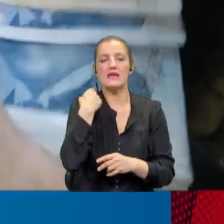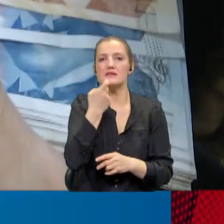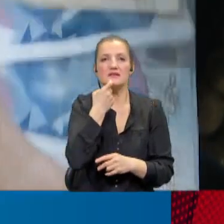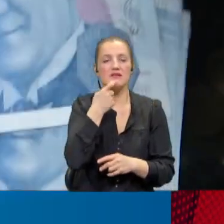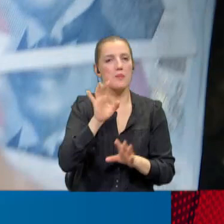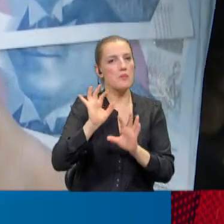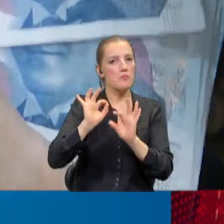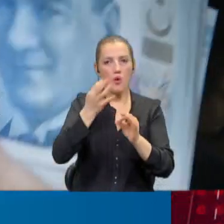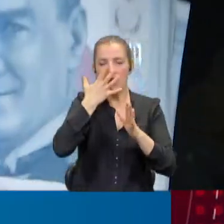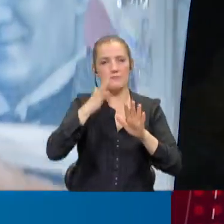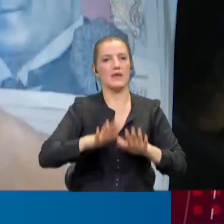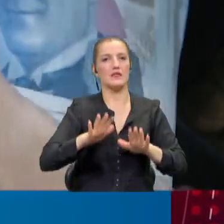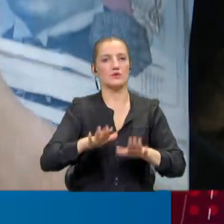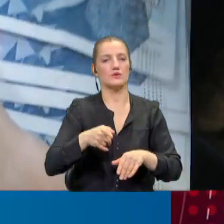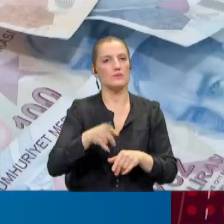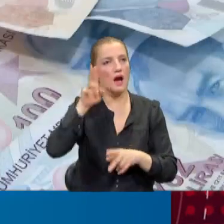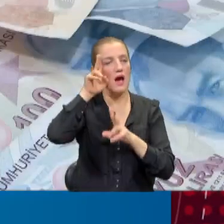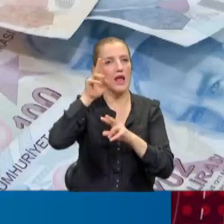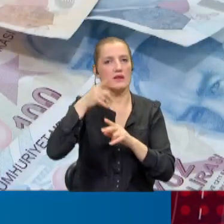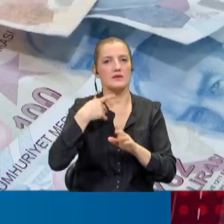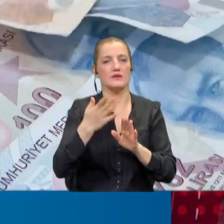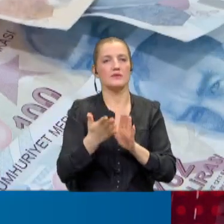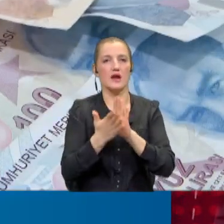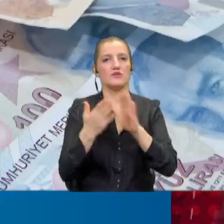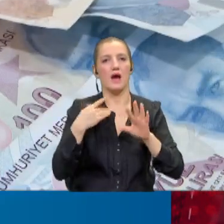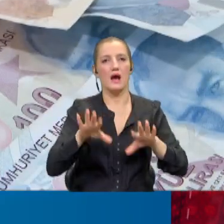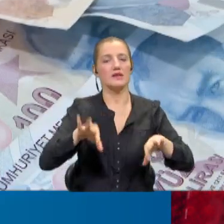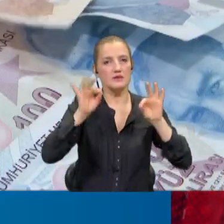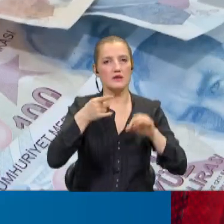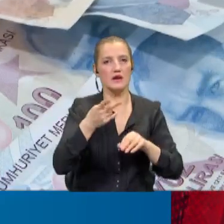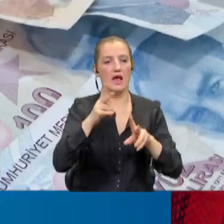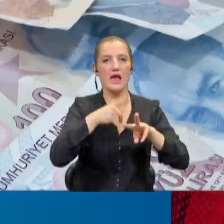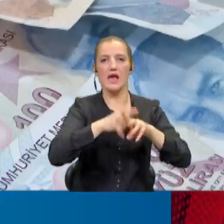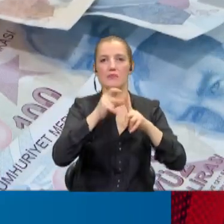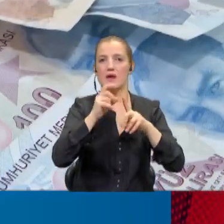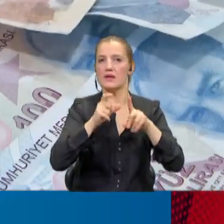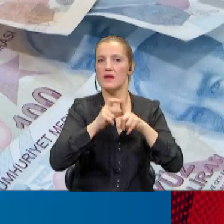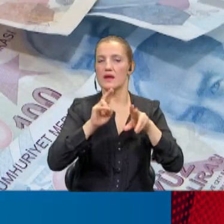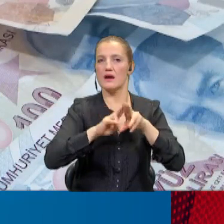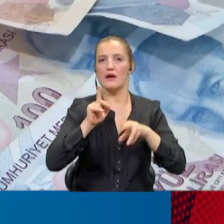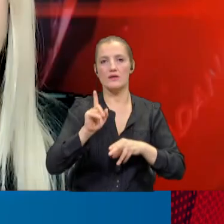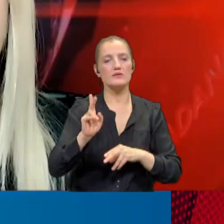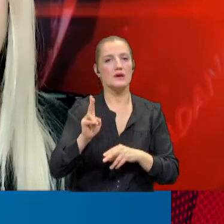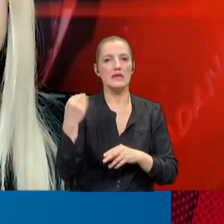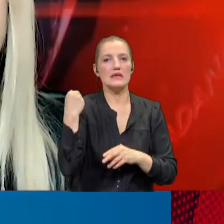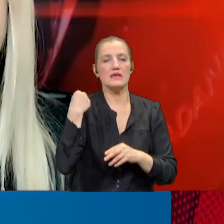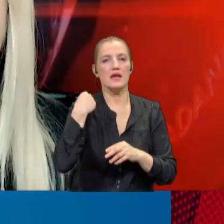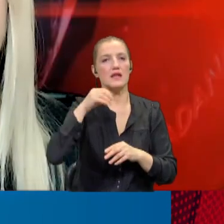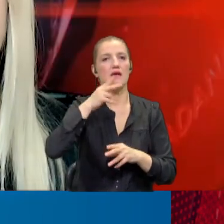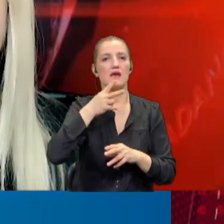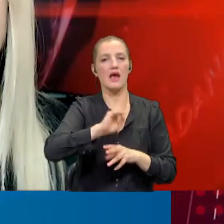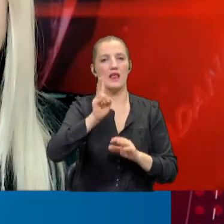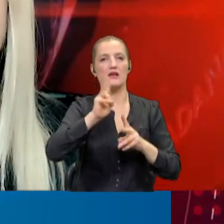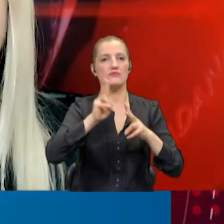böyle bir beklentiyle karşılamaya hazırlanırken EPDK nın ve elektrik tarifeleri